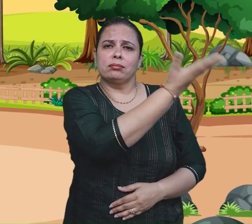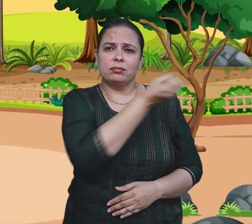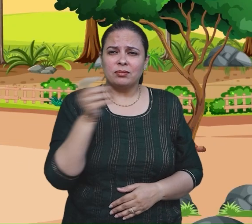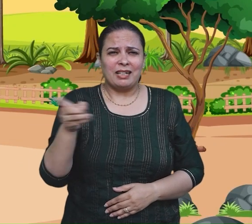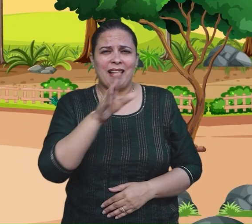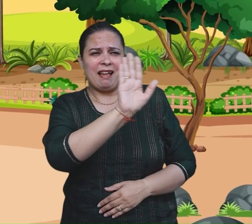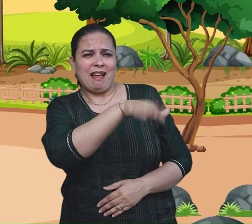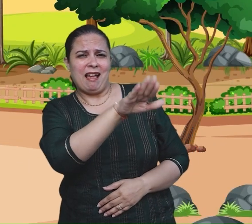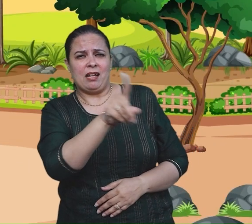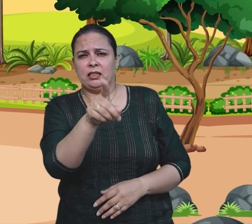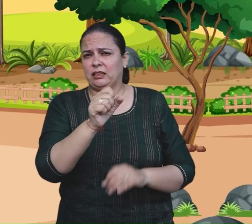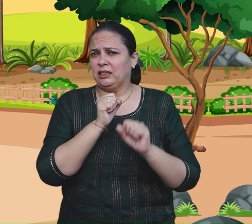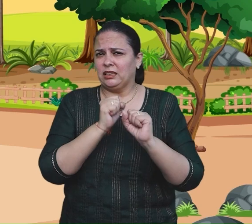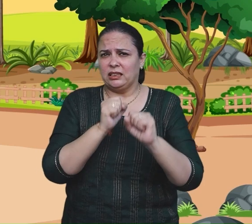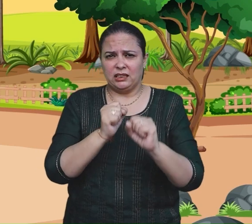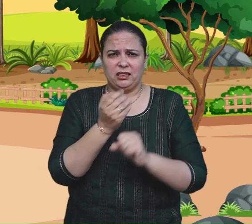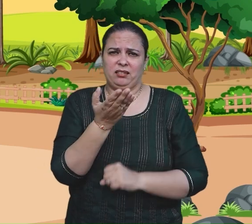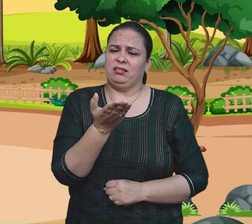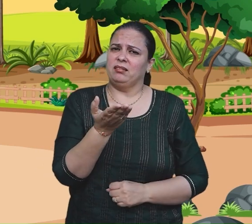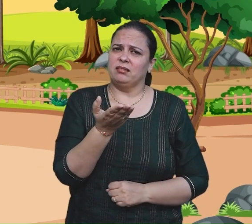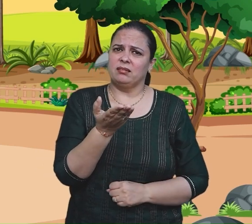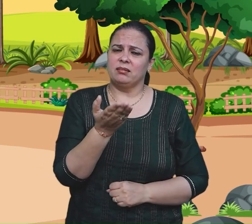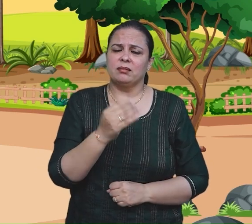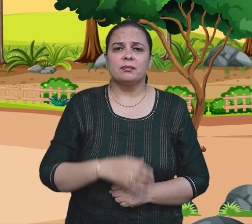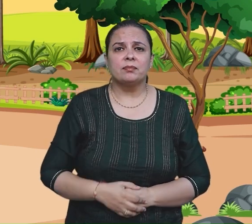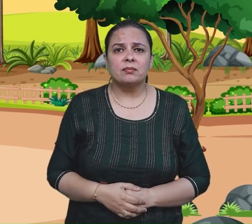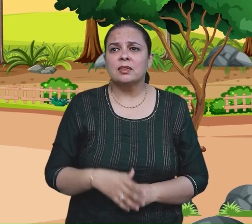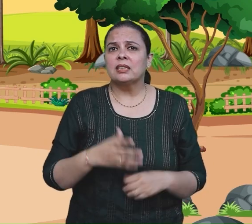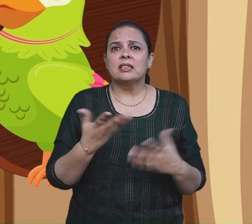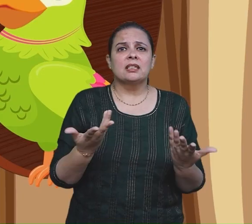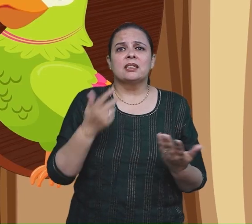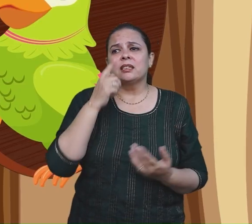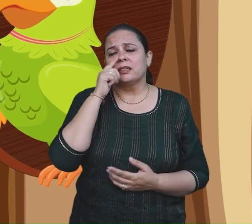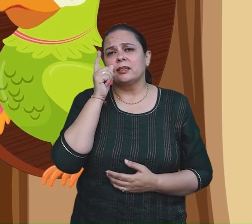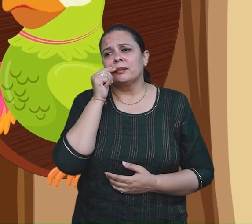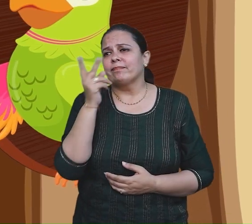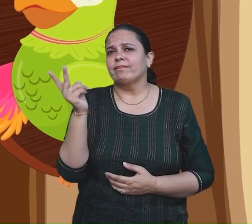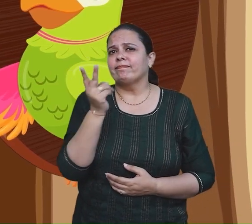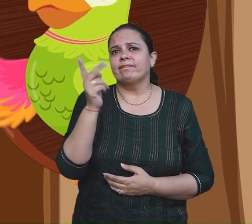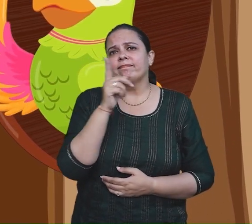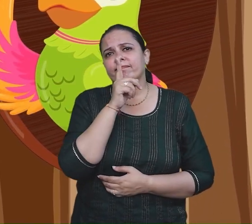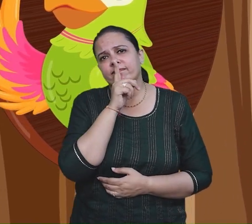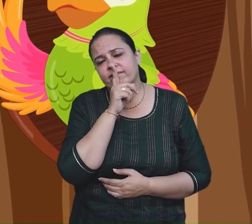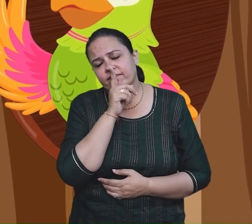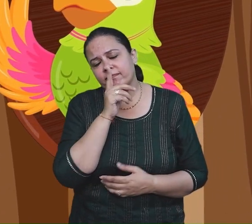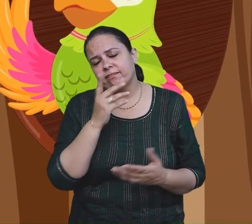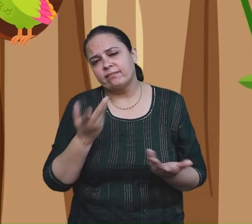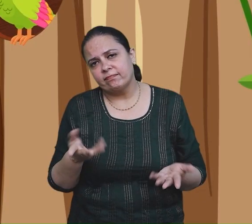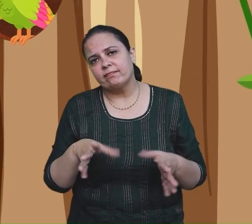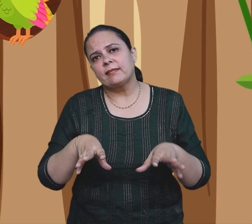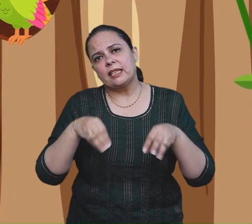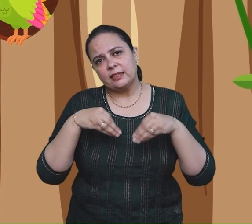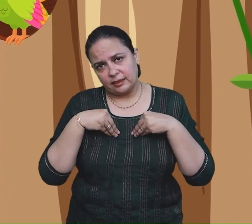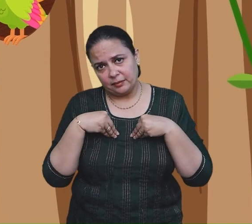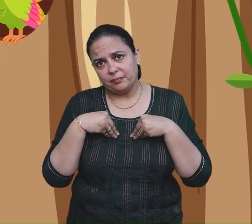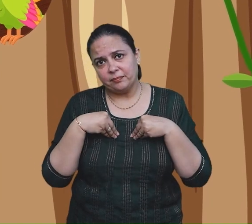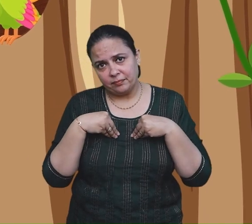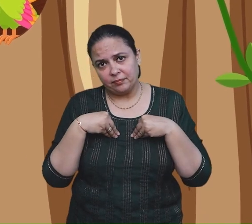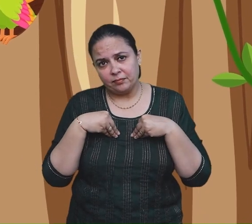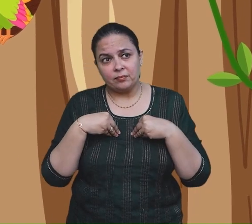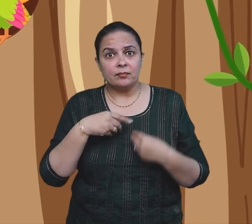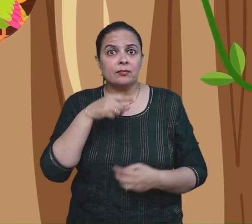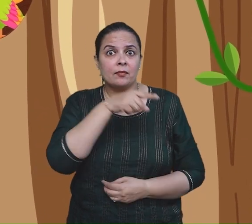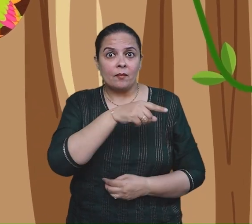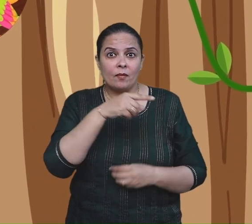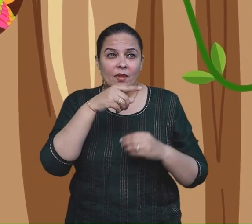तो जिद करने लगा और उसके जिद के आगे किसी की भी नहीं चली। खाना